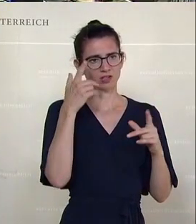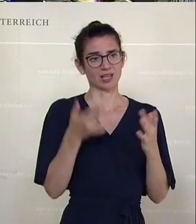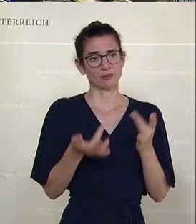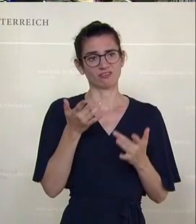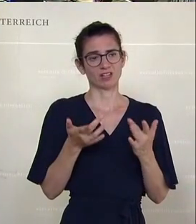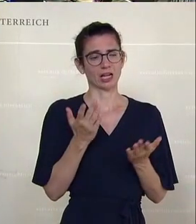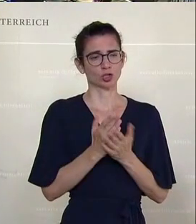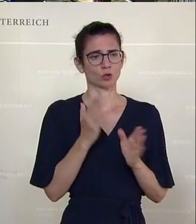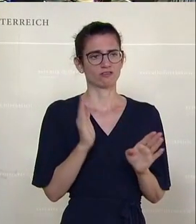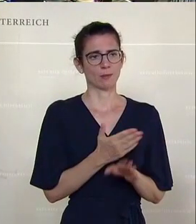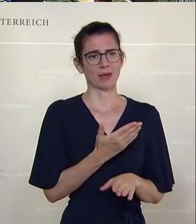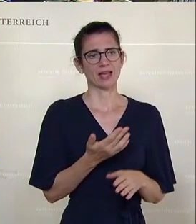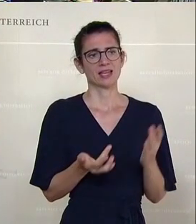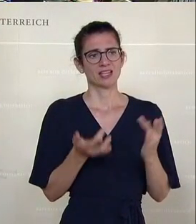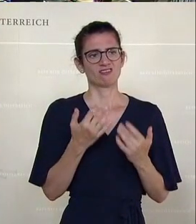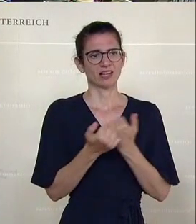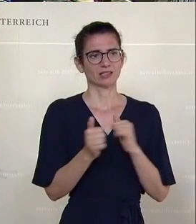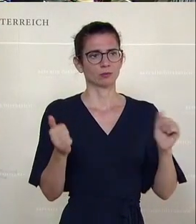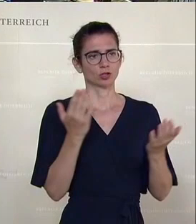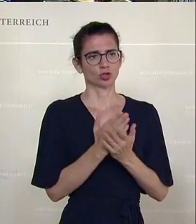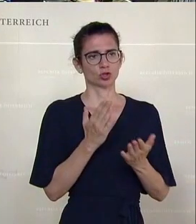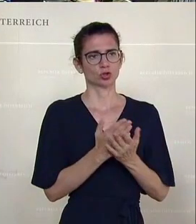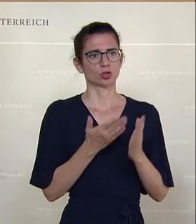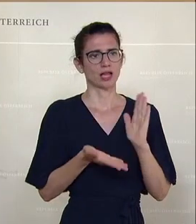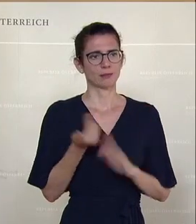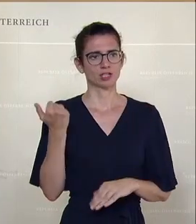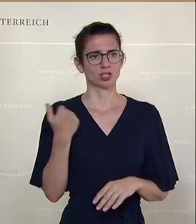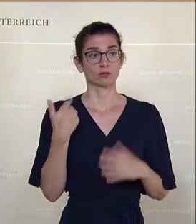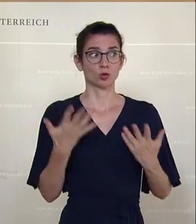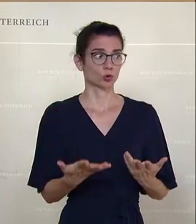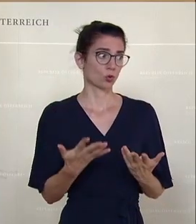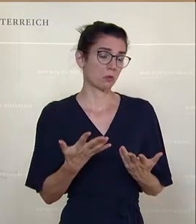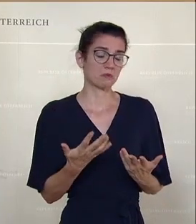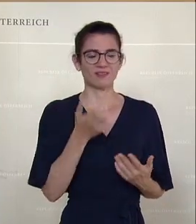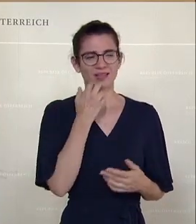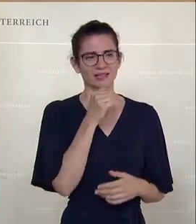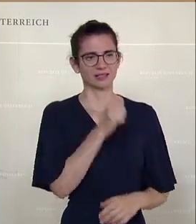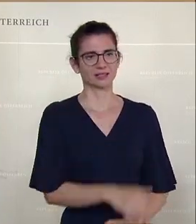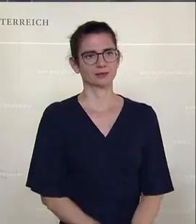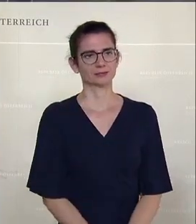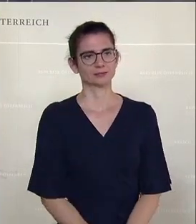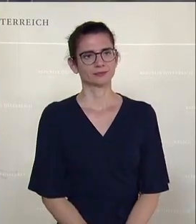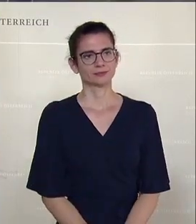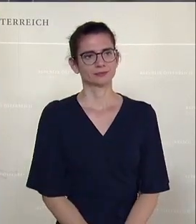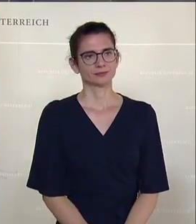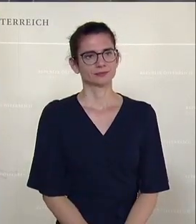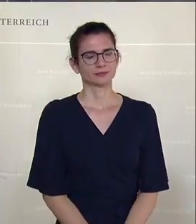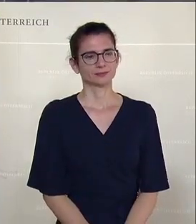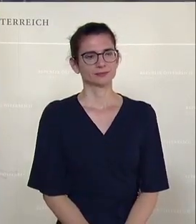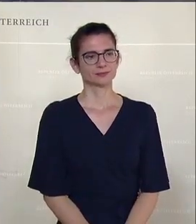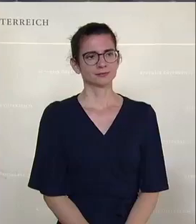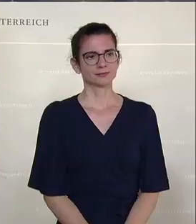schon alles vorbei, dann ist die Demokratie eh total abgeschafft und so weit wollen wir es da nicht kommen lassen, oder?